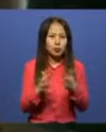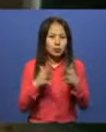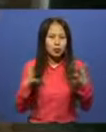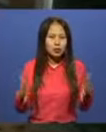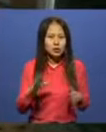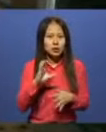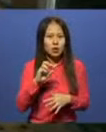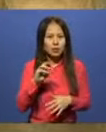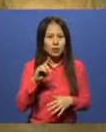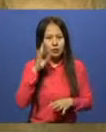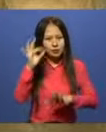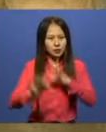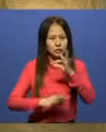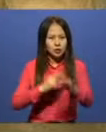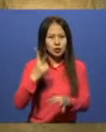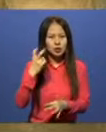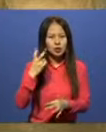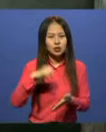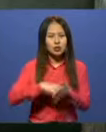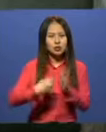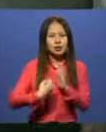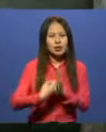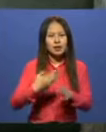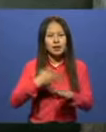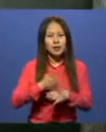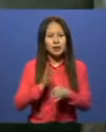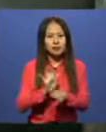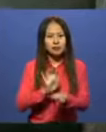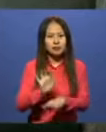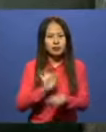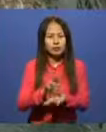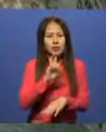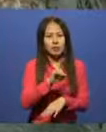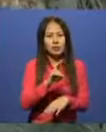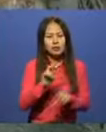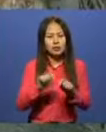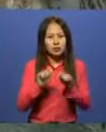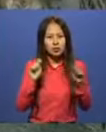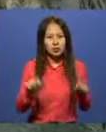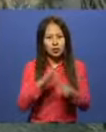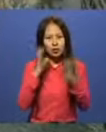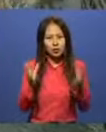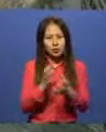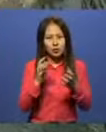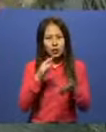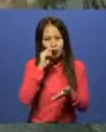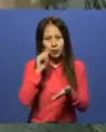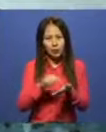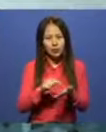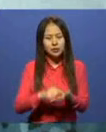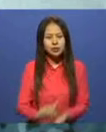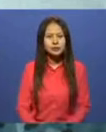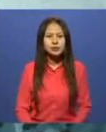Сәуле Мамырбаева тәулігіне 200 бөлке нан шығаратын наубайхана ашса, Бақытбек Ожаев тауық өсірумен шұғылдануда. Екі уақыт жер